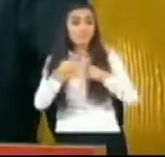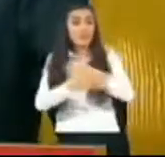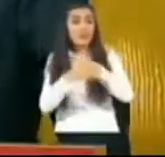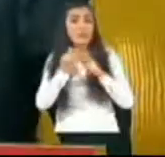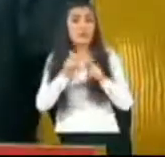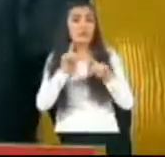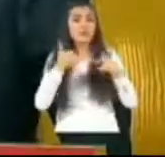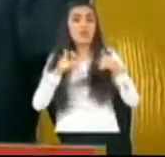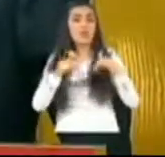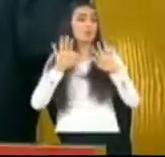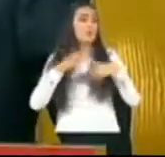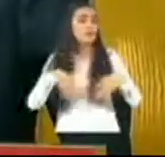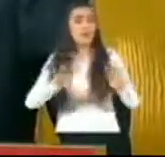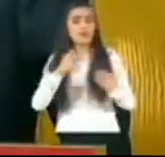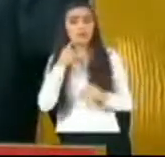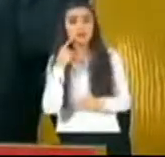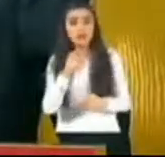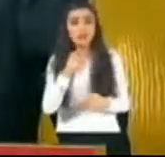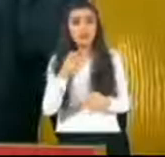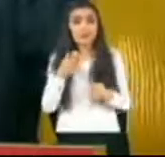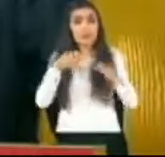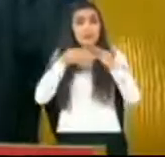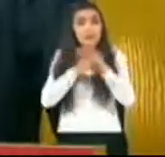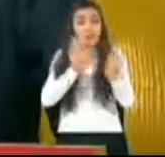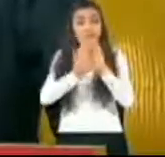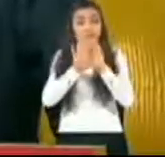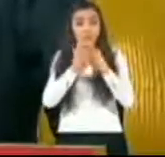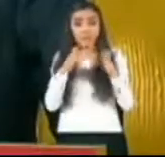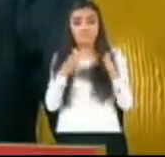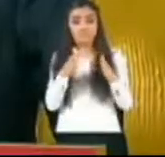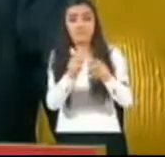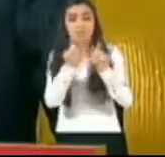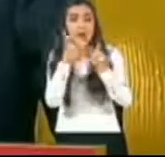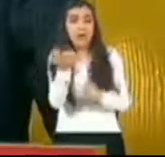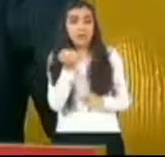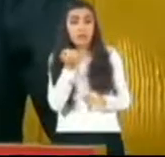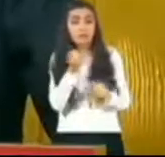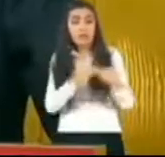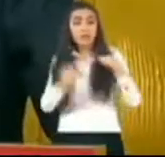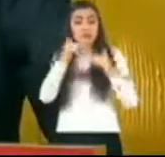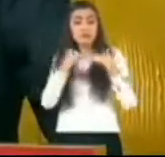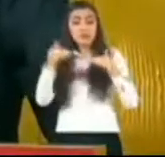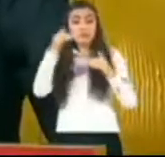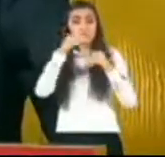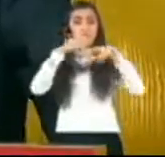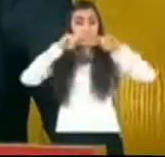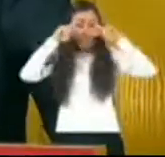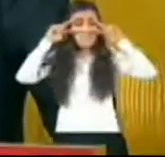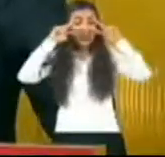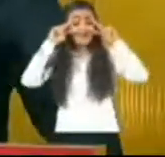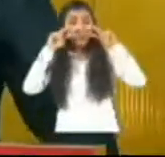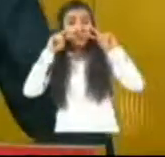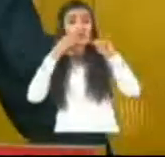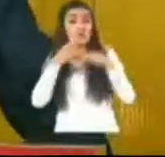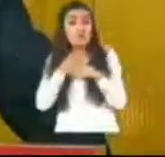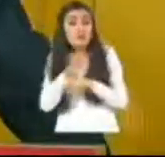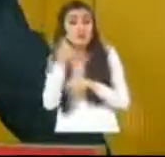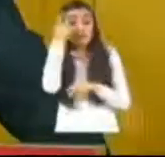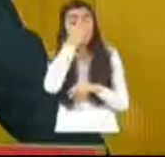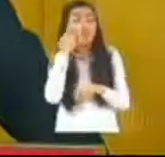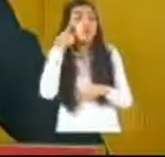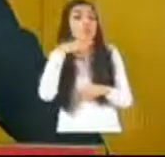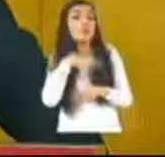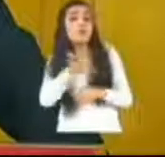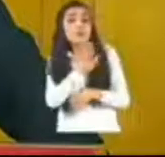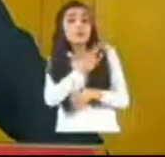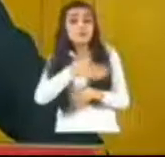sahnesi değildir. Girdiği kabın şeklini alan, üst üste taktığı maskelerden gerçek yüzü görünmez